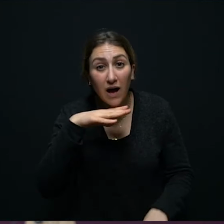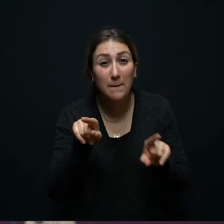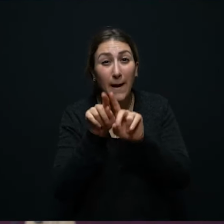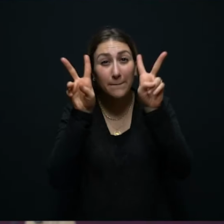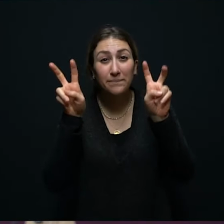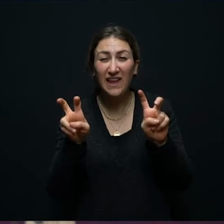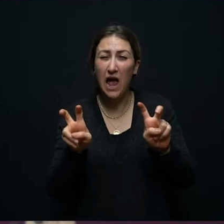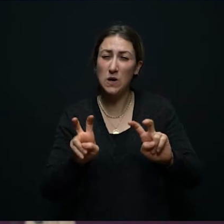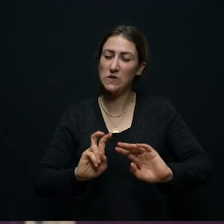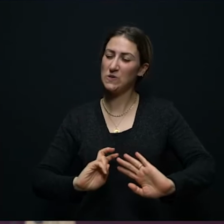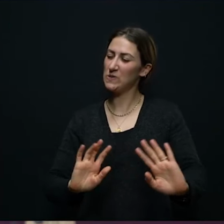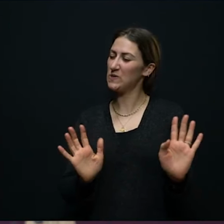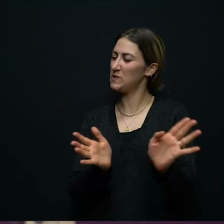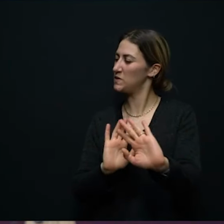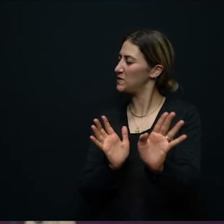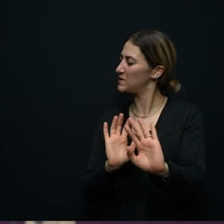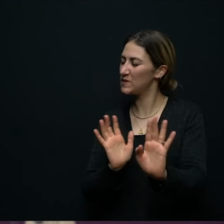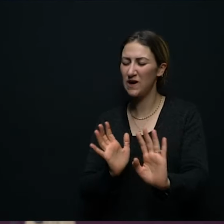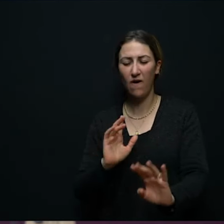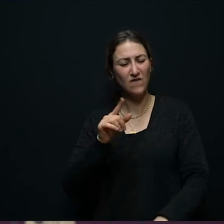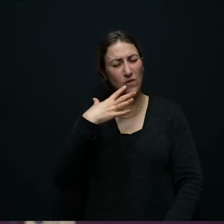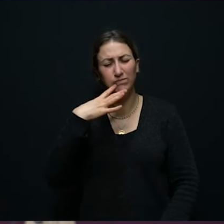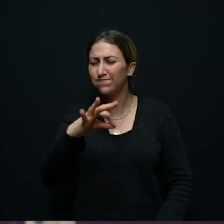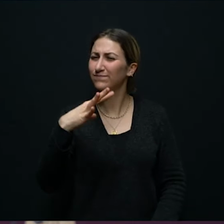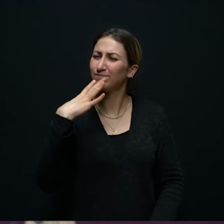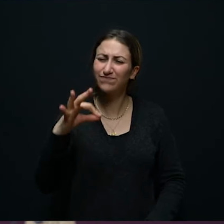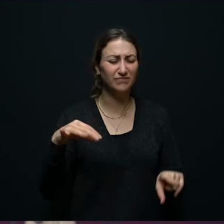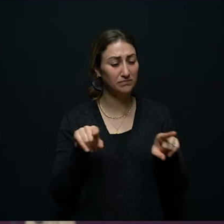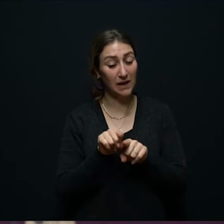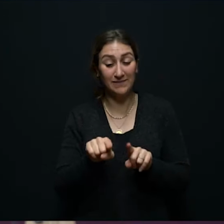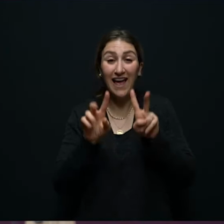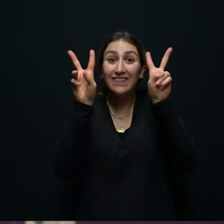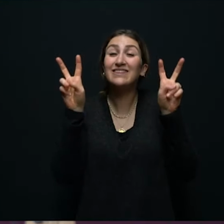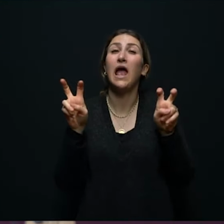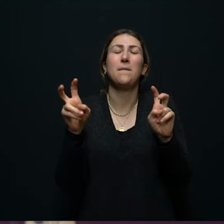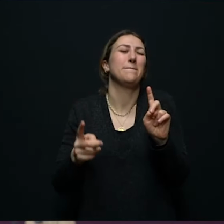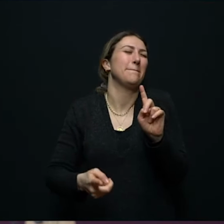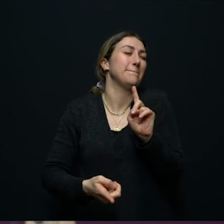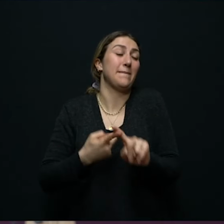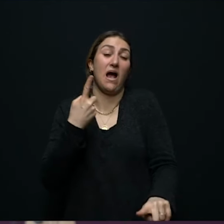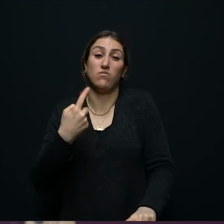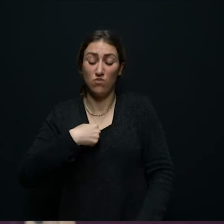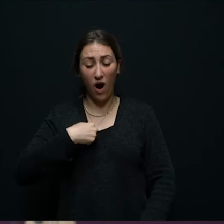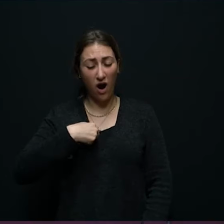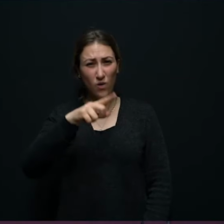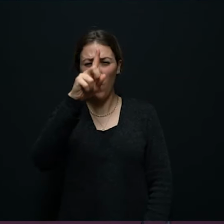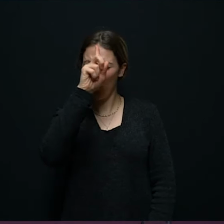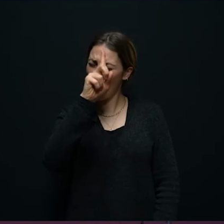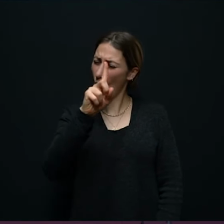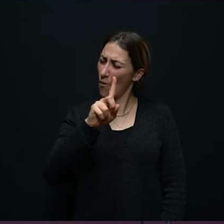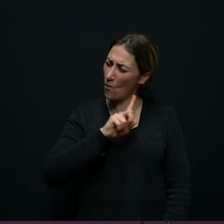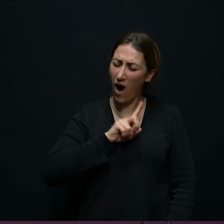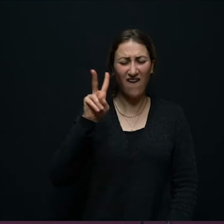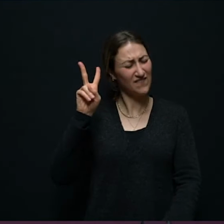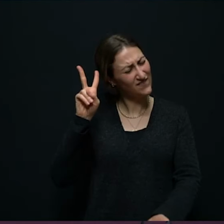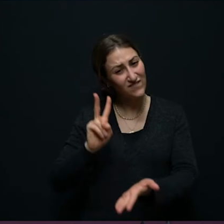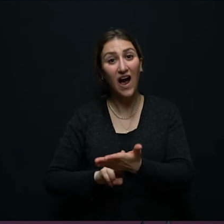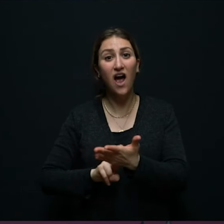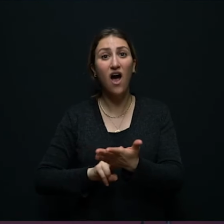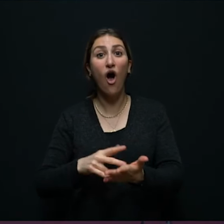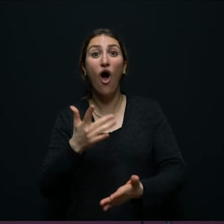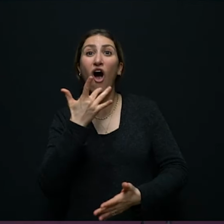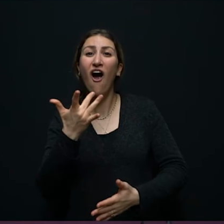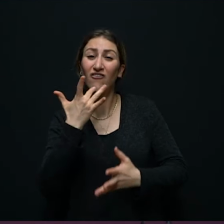que pour vivre une vie épanouie une vie heureuse une vie de joie le secret